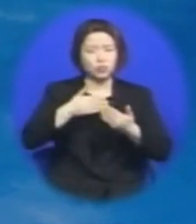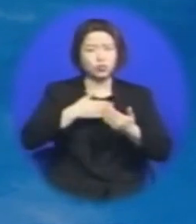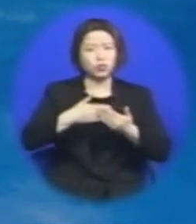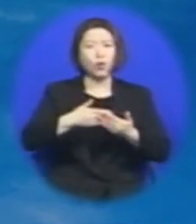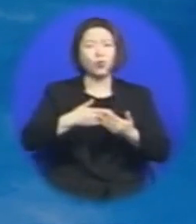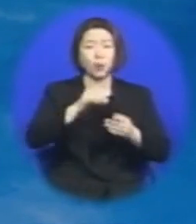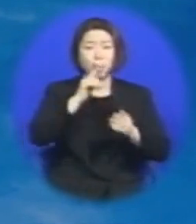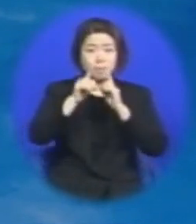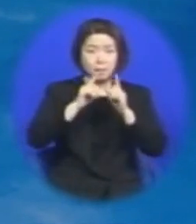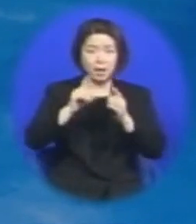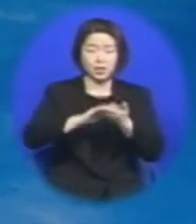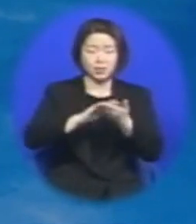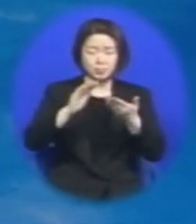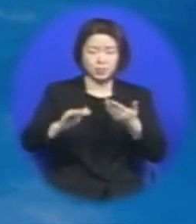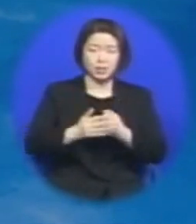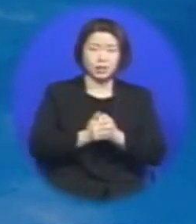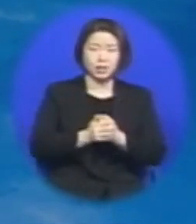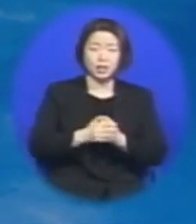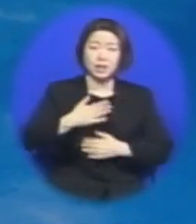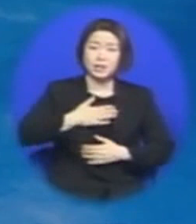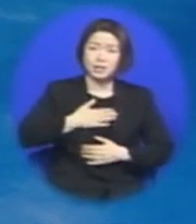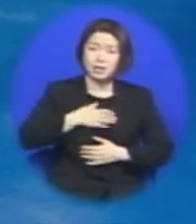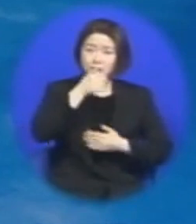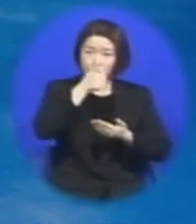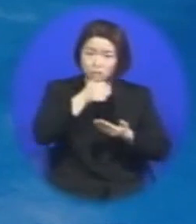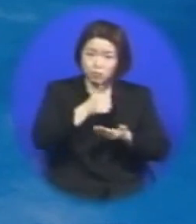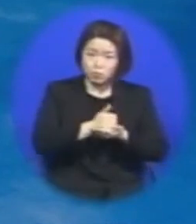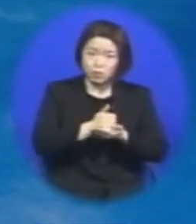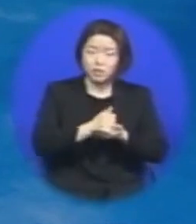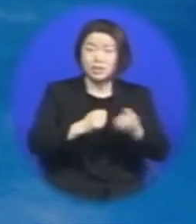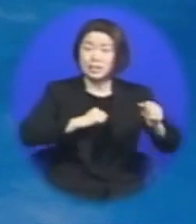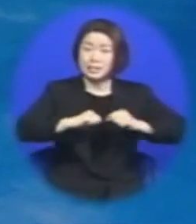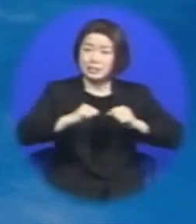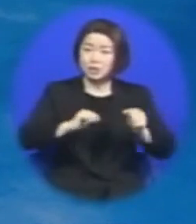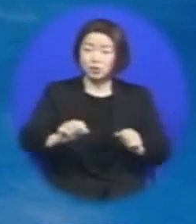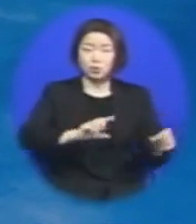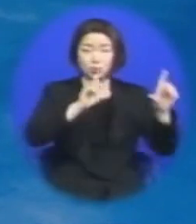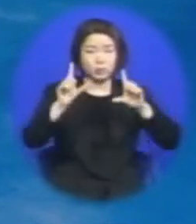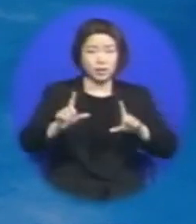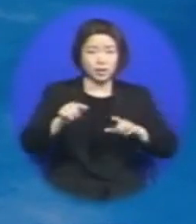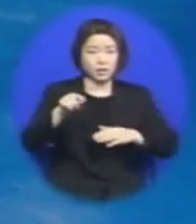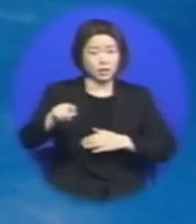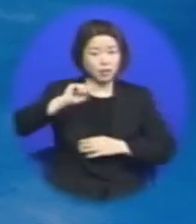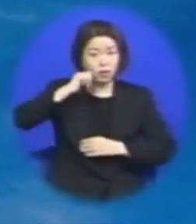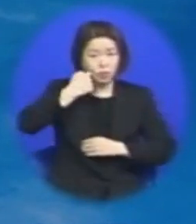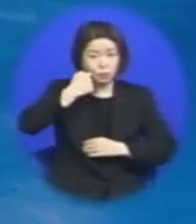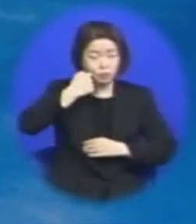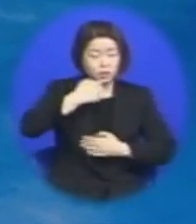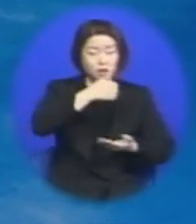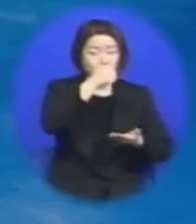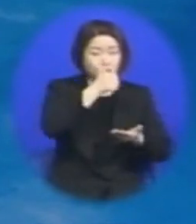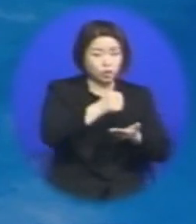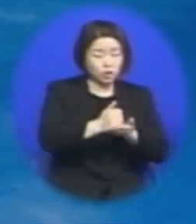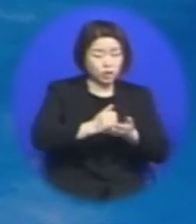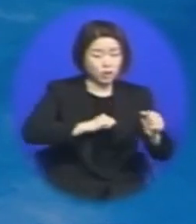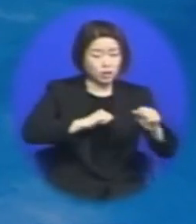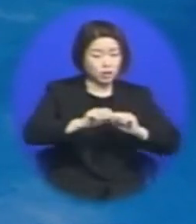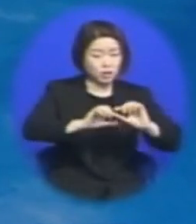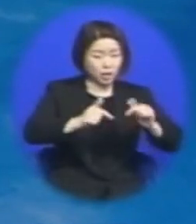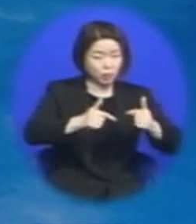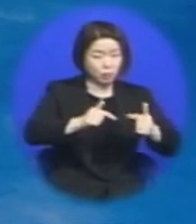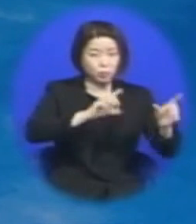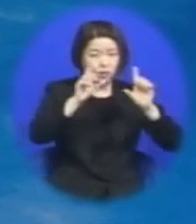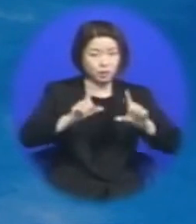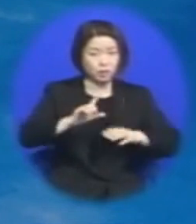말입니다 여러분 내가 죄를 짓고 짓고 사는게 어려운지 죄를 안 짓고 사는게 어려운지 이것은 내